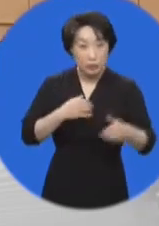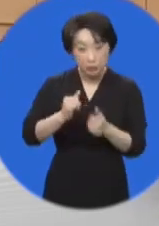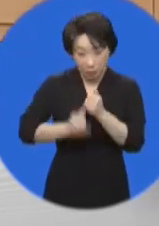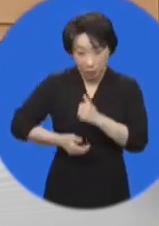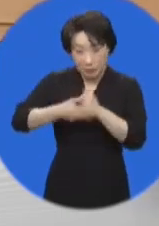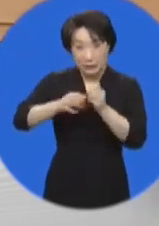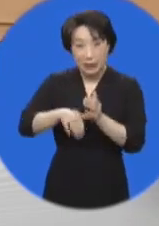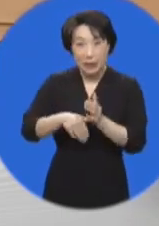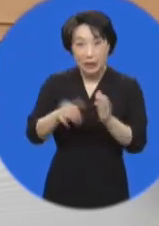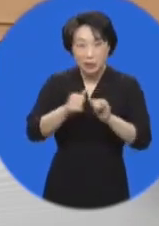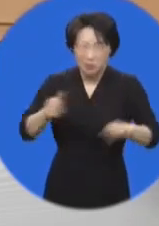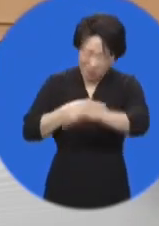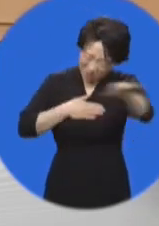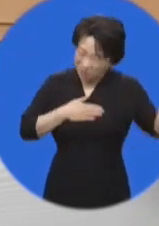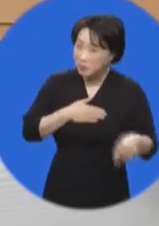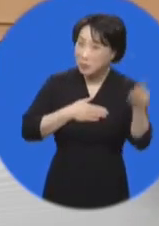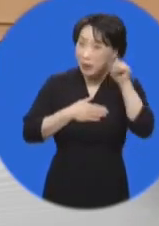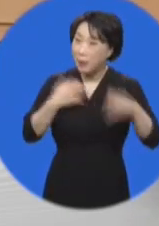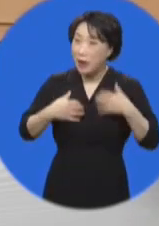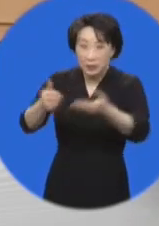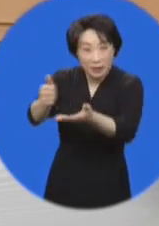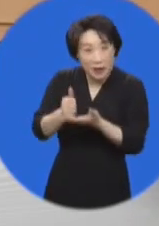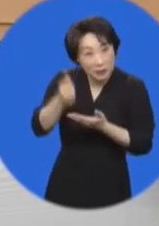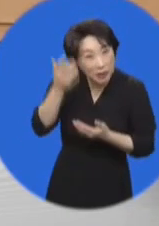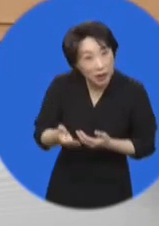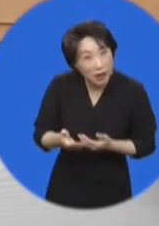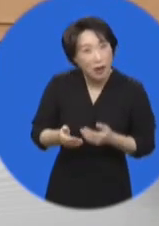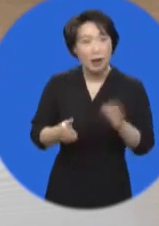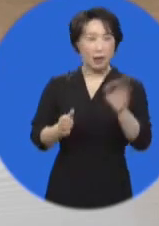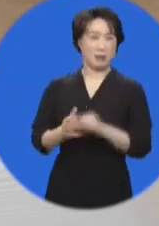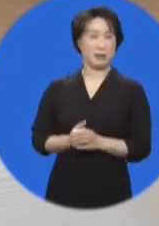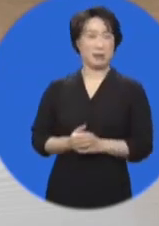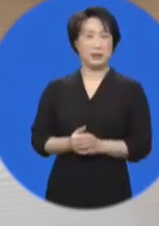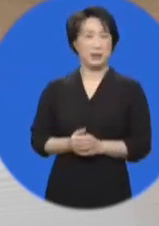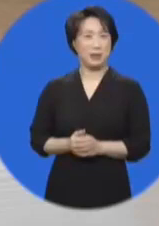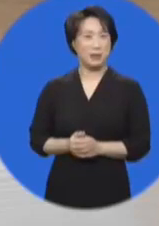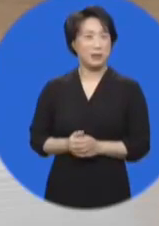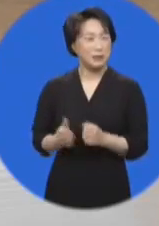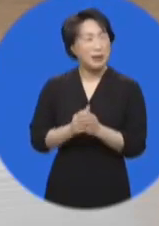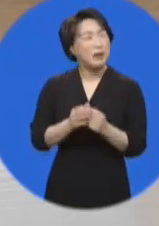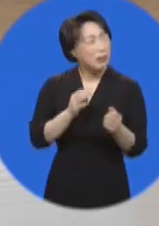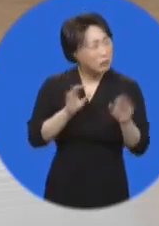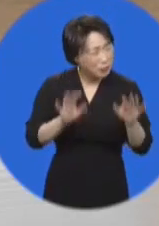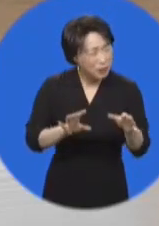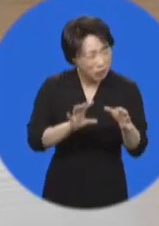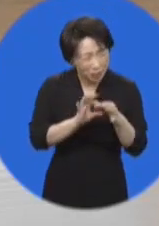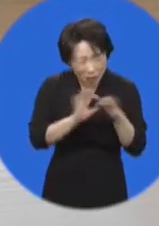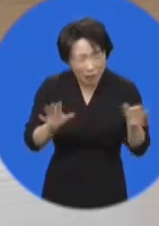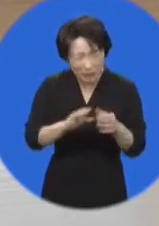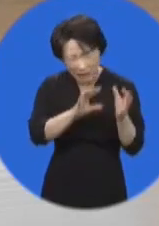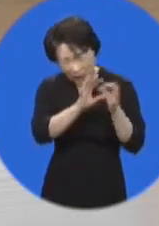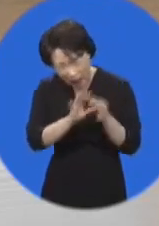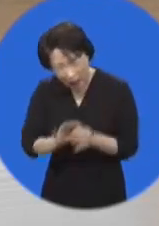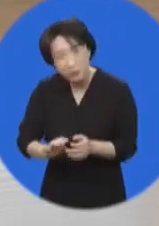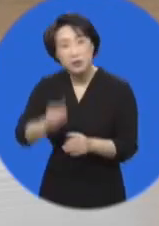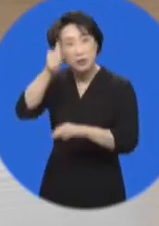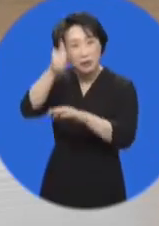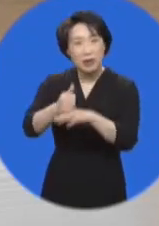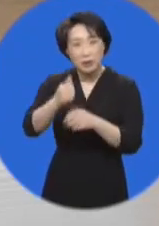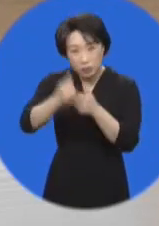인류가 다 환영합니까? 받아들입니까? 그래서 끝까지 숨기시잖아요.